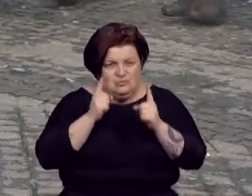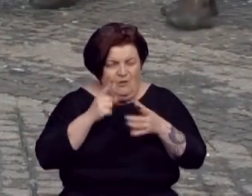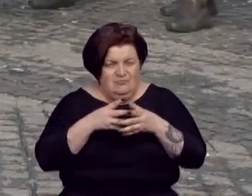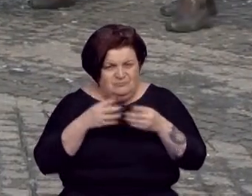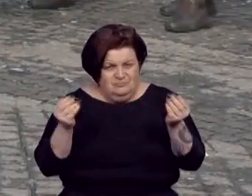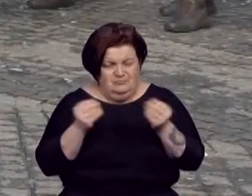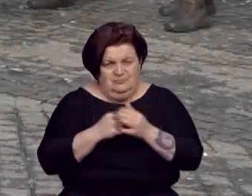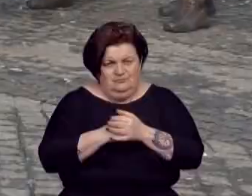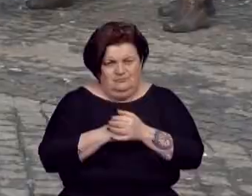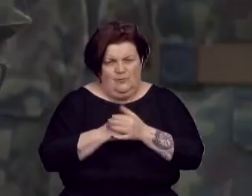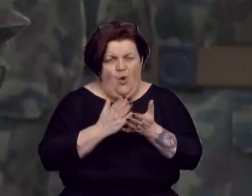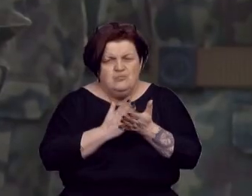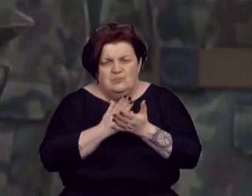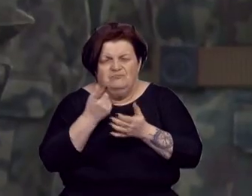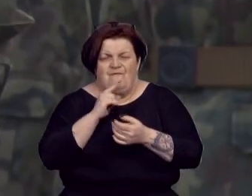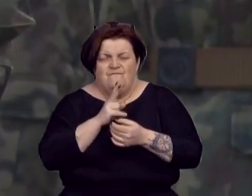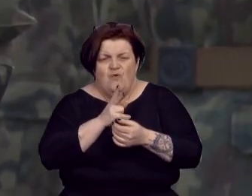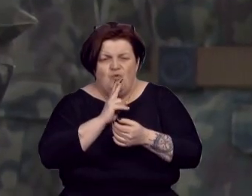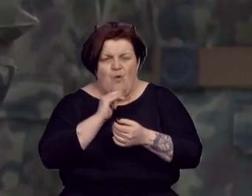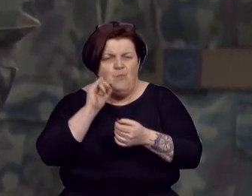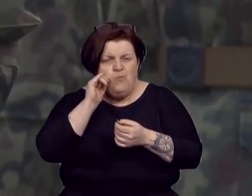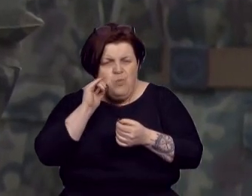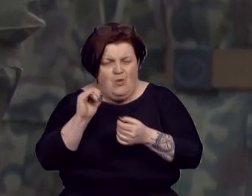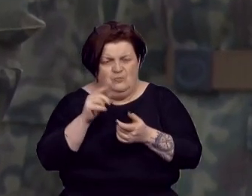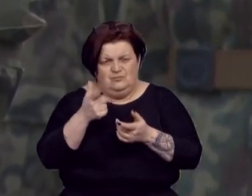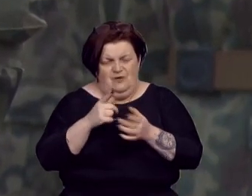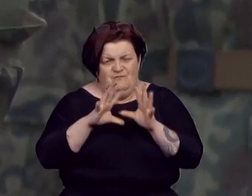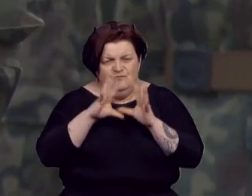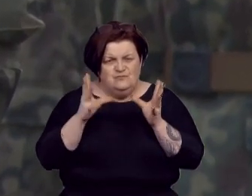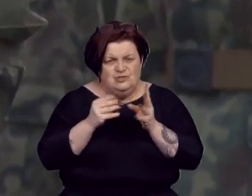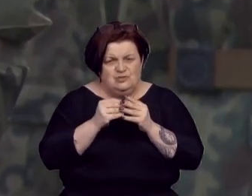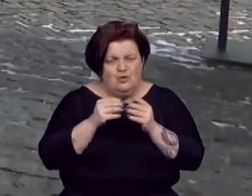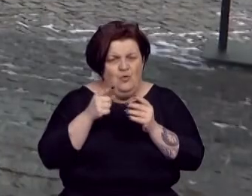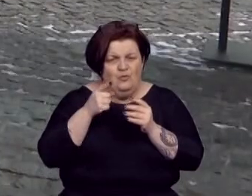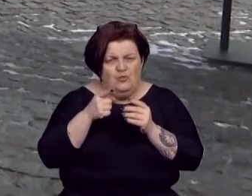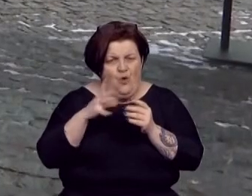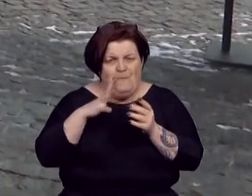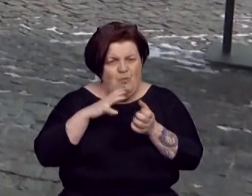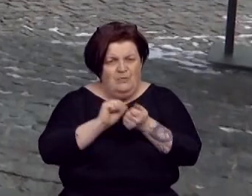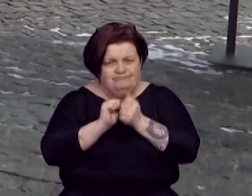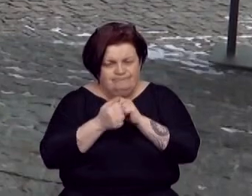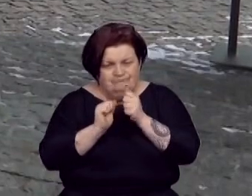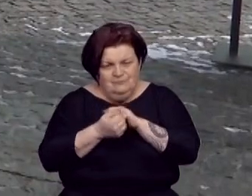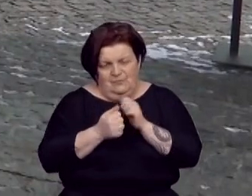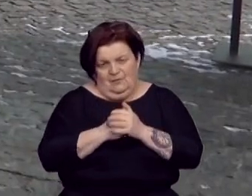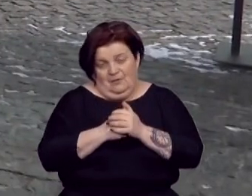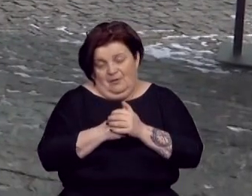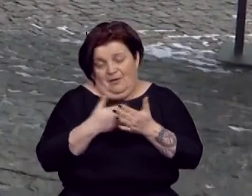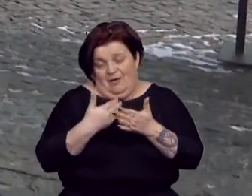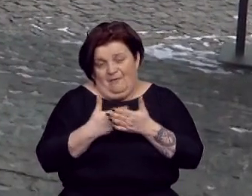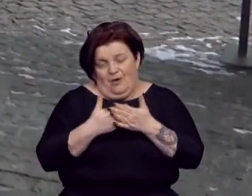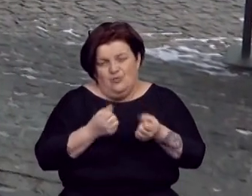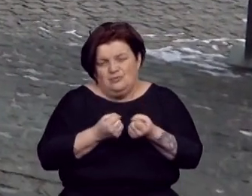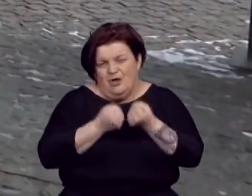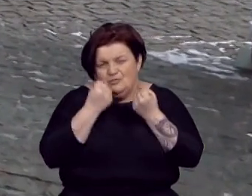ludzie, obsługa na przykład od wodociągów, poczty, telegrafów, wszystko to było po prostu wymieniane. Więc nam